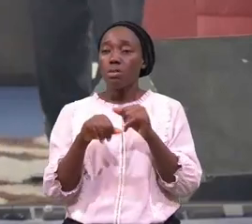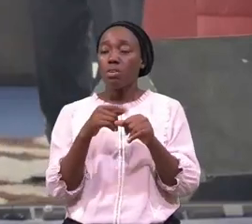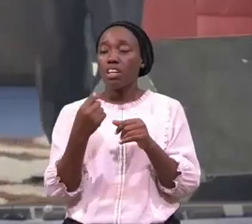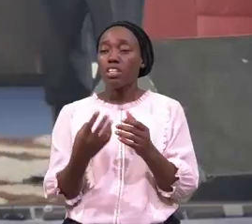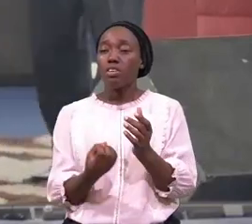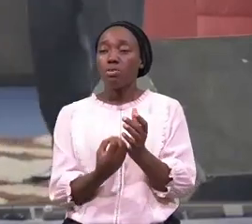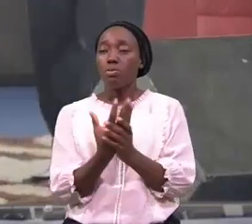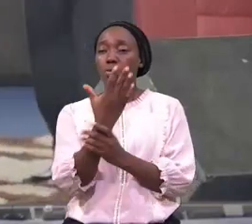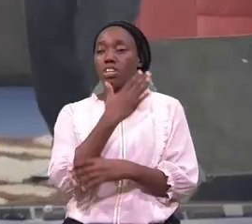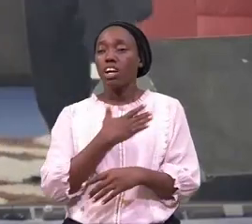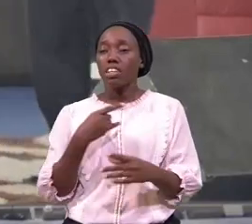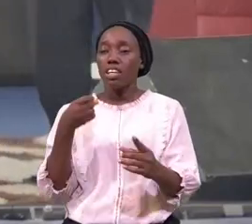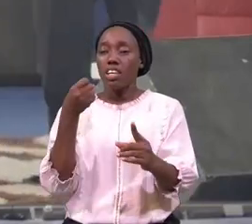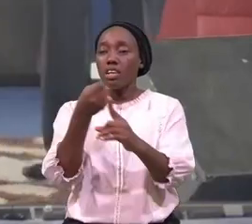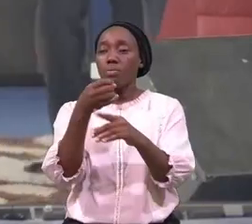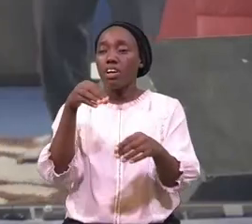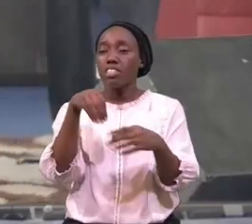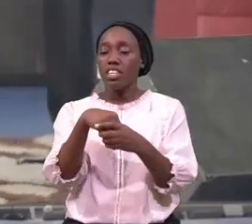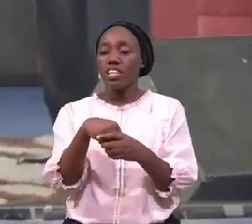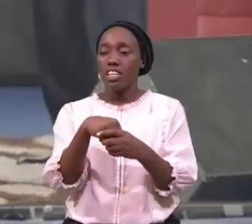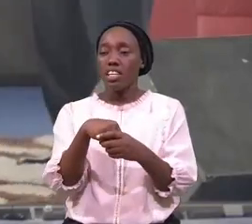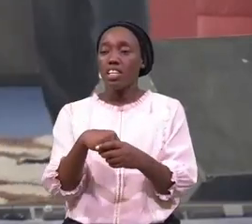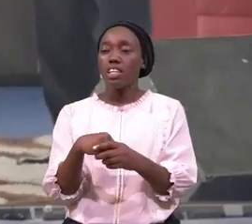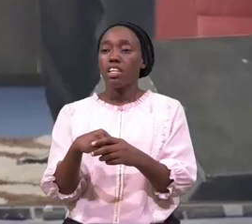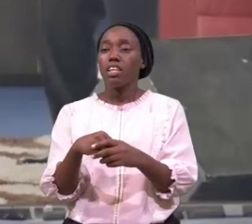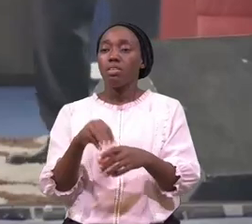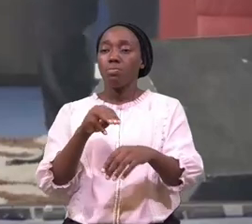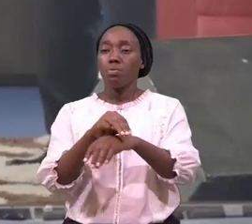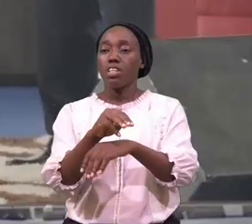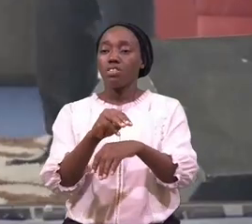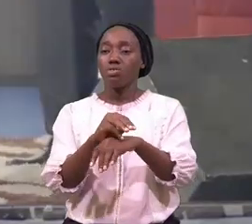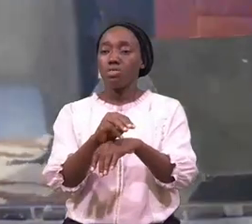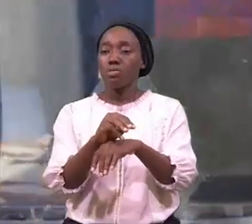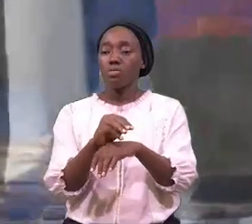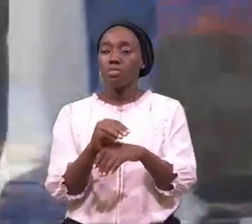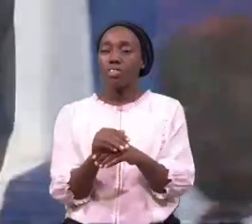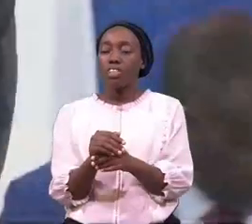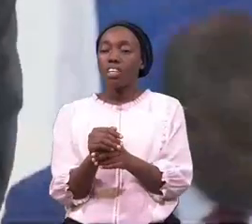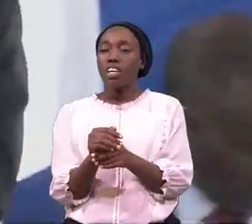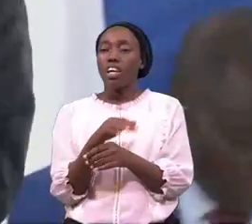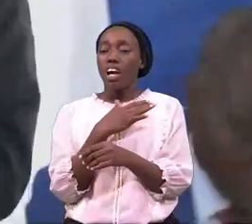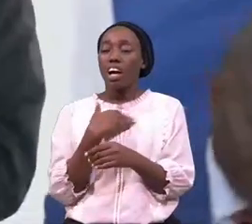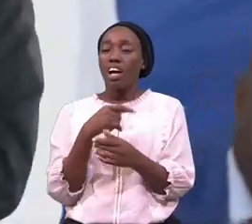Nous venons donc au dernier message dans cette série quand nous considérons la croissance et la grâce pour l'impact.